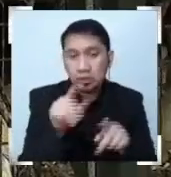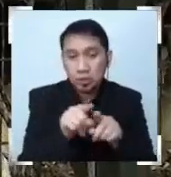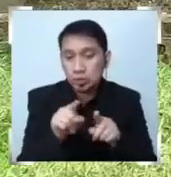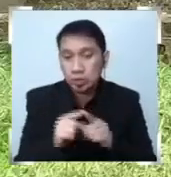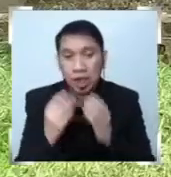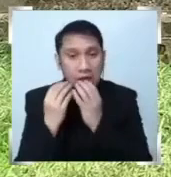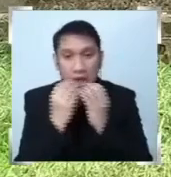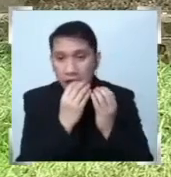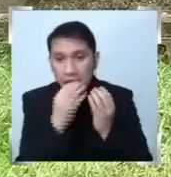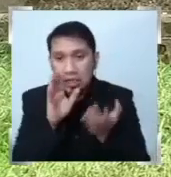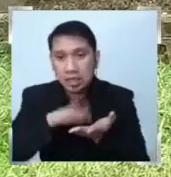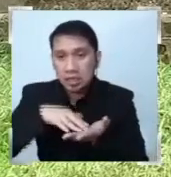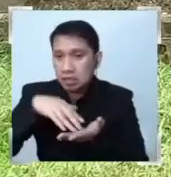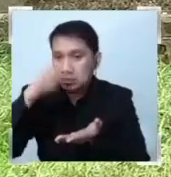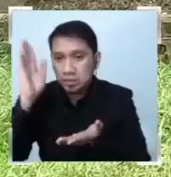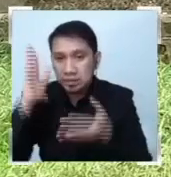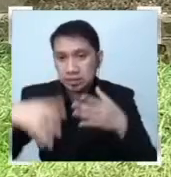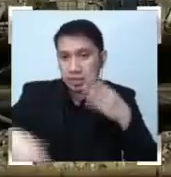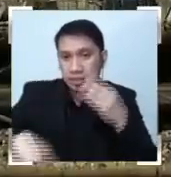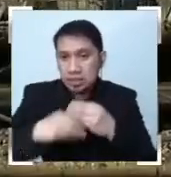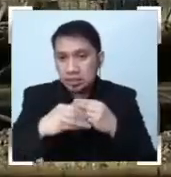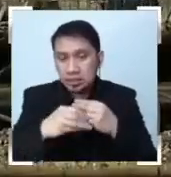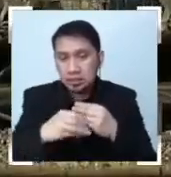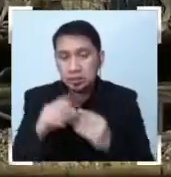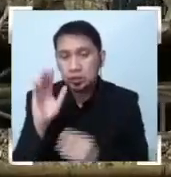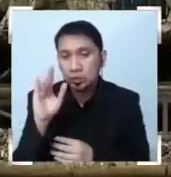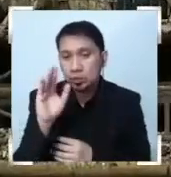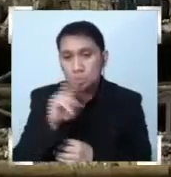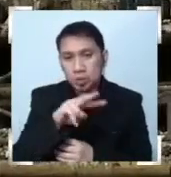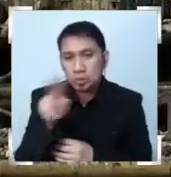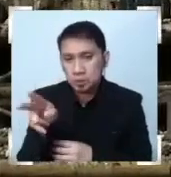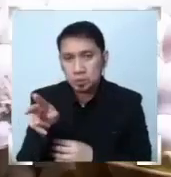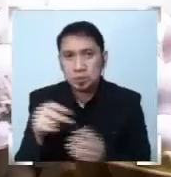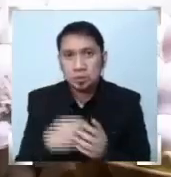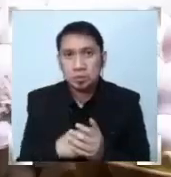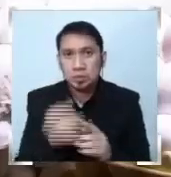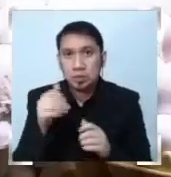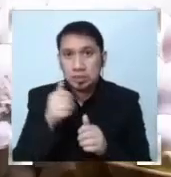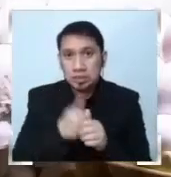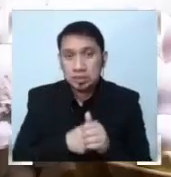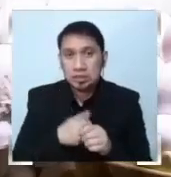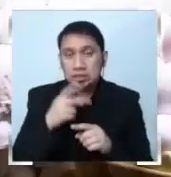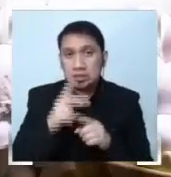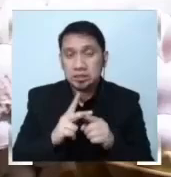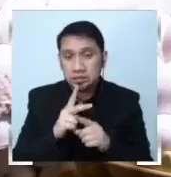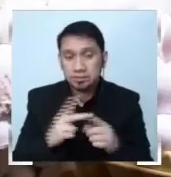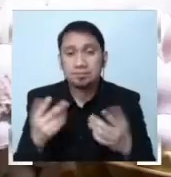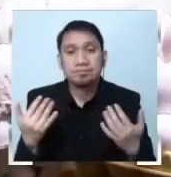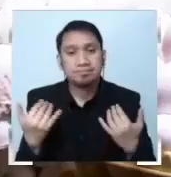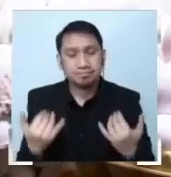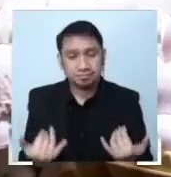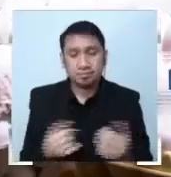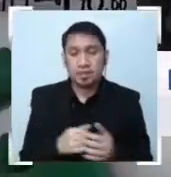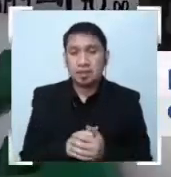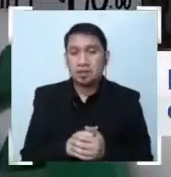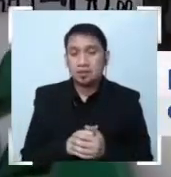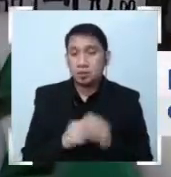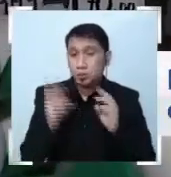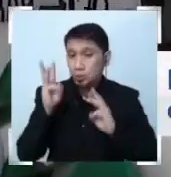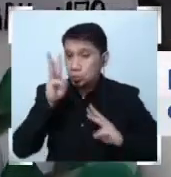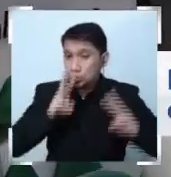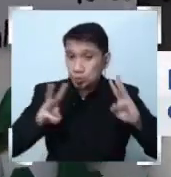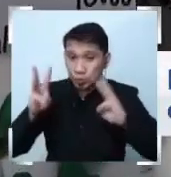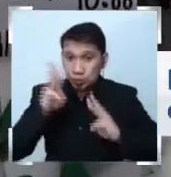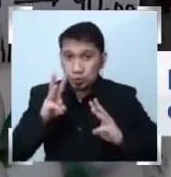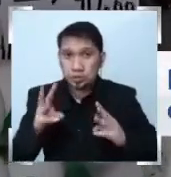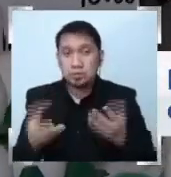nang as much as 22 per kilo. Kaya pangamba ng PIBA, baka magkaroon ng egg